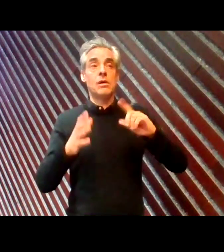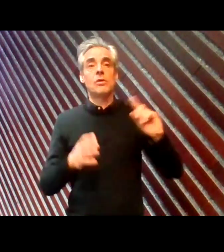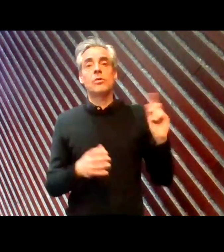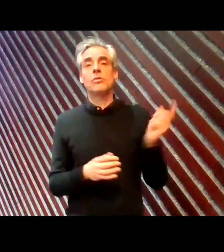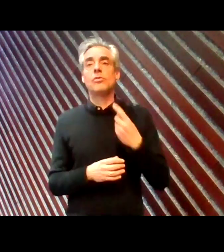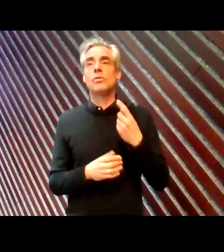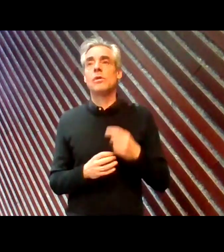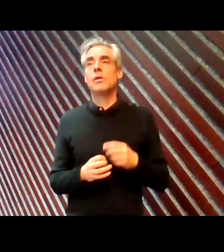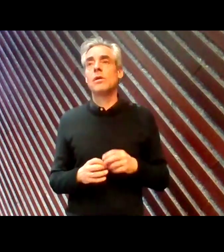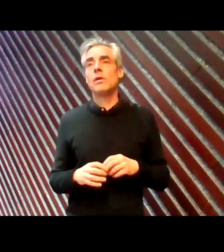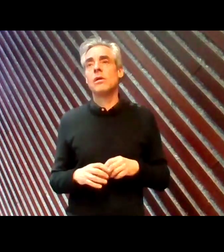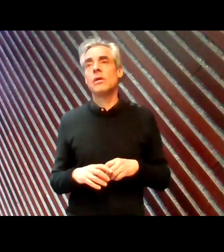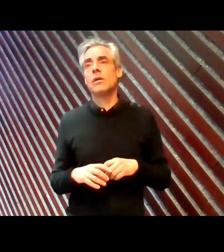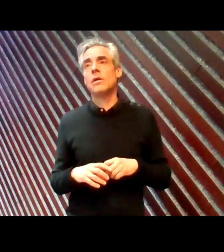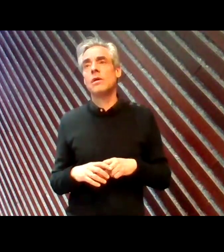les